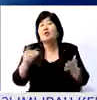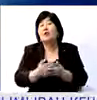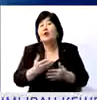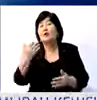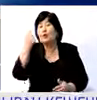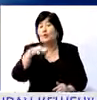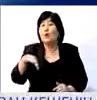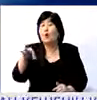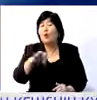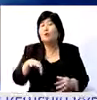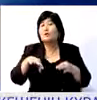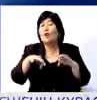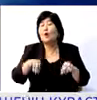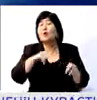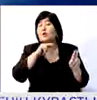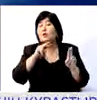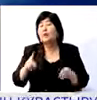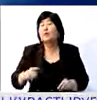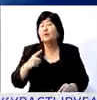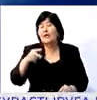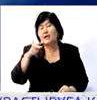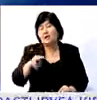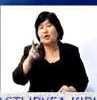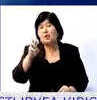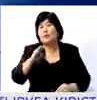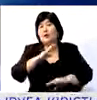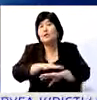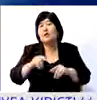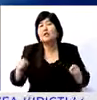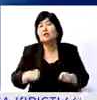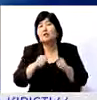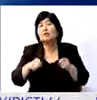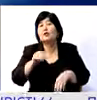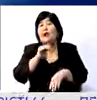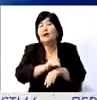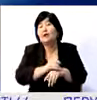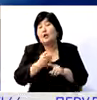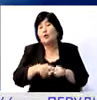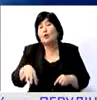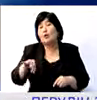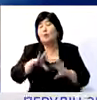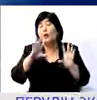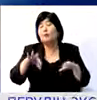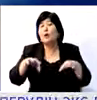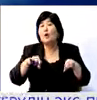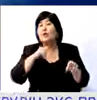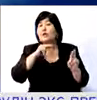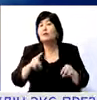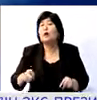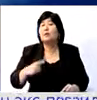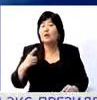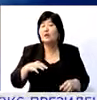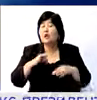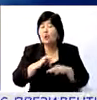өткен жылы облыстық көліктік бақылау инспекциясы 2300 тәртіп бұзушылық анықтаған. Бұл туралы облыс бойынша көліктік бақылау